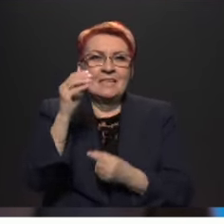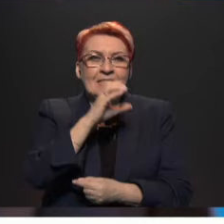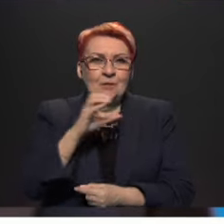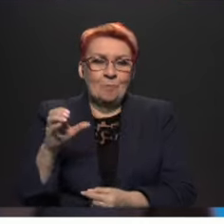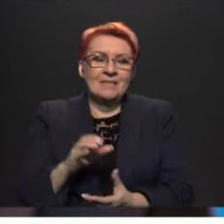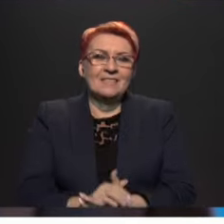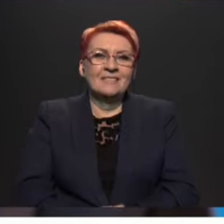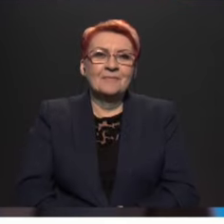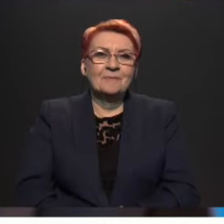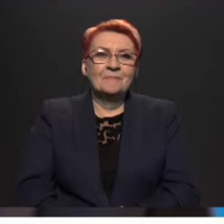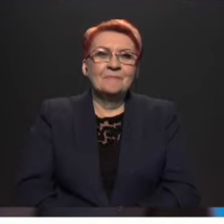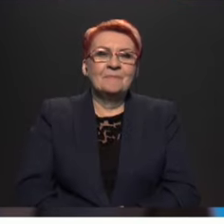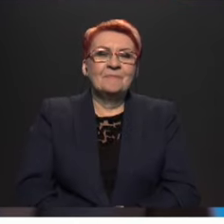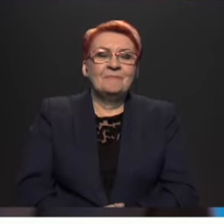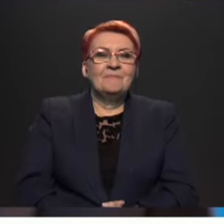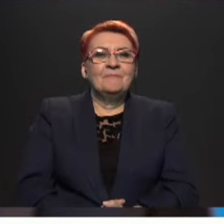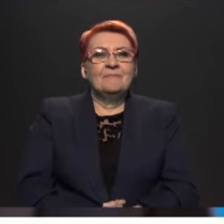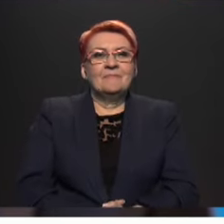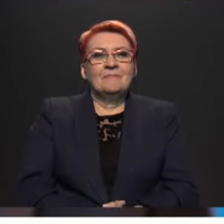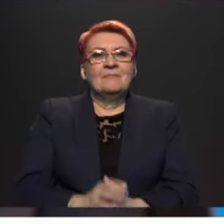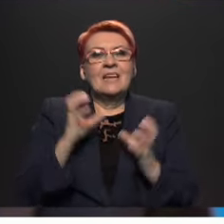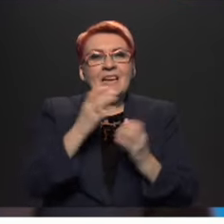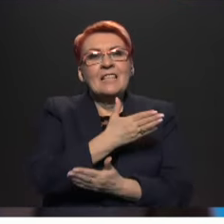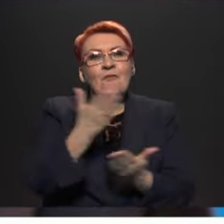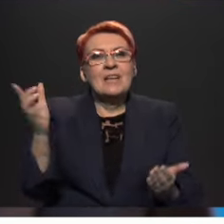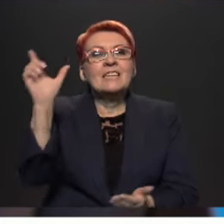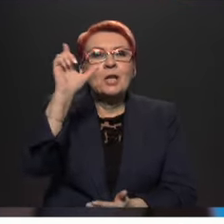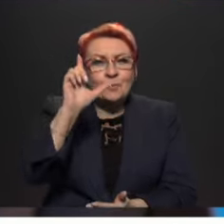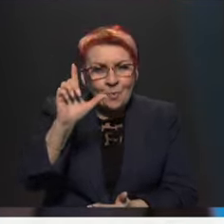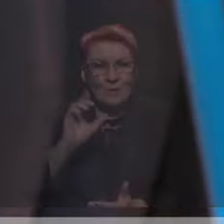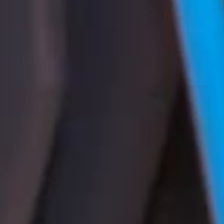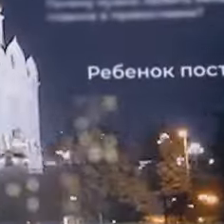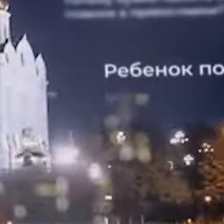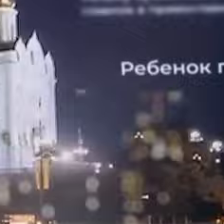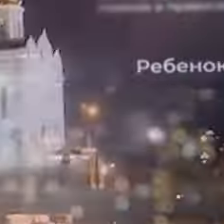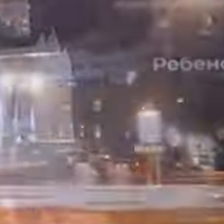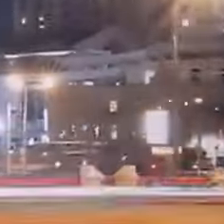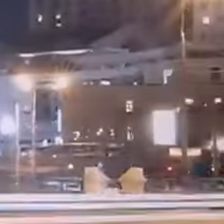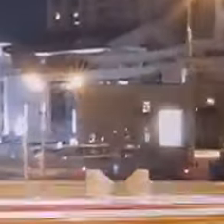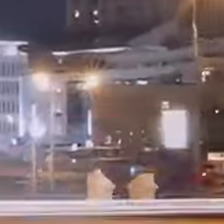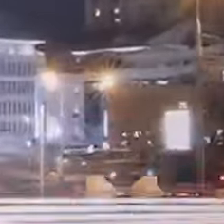ровно в 20:00. Готовьте ваши вопросы, и храни вас Господь. We'll be right back.